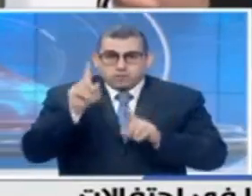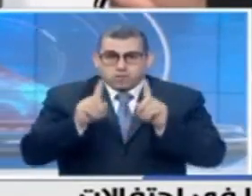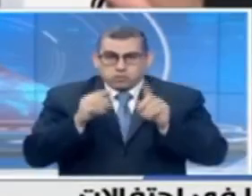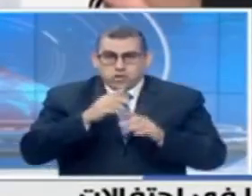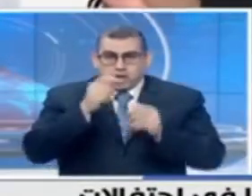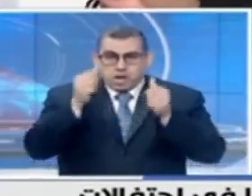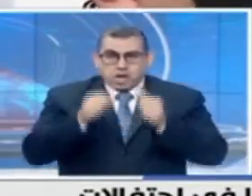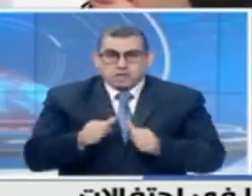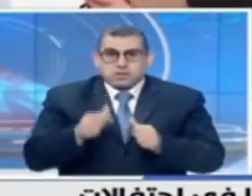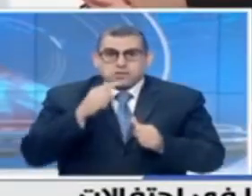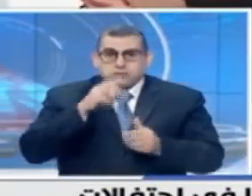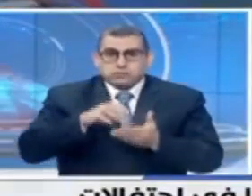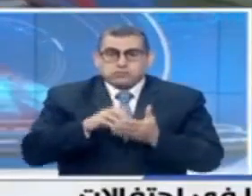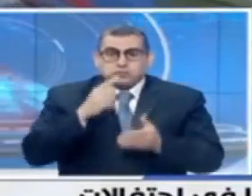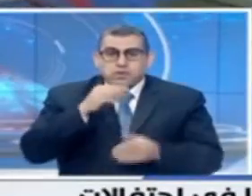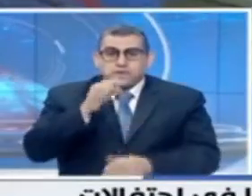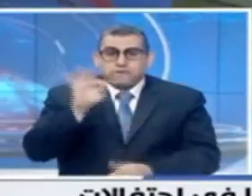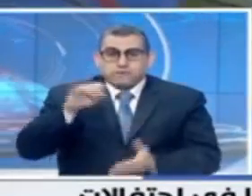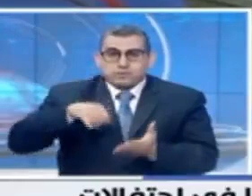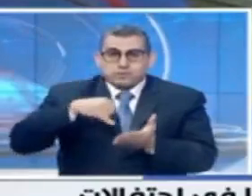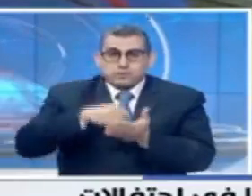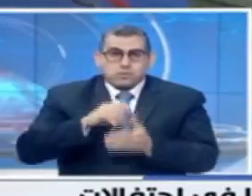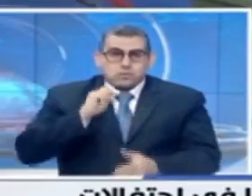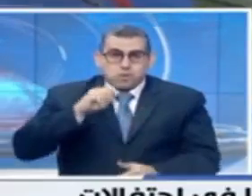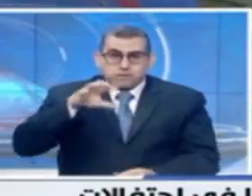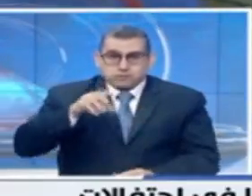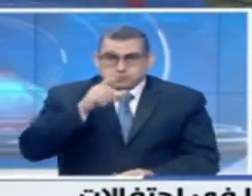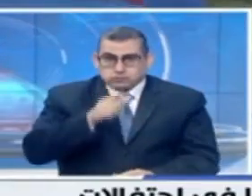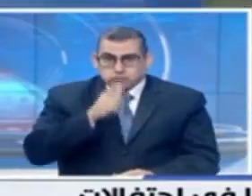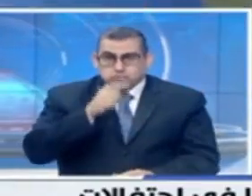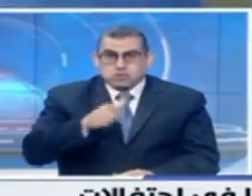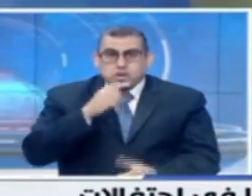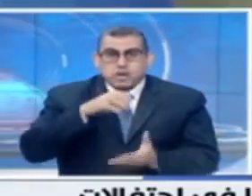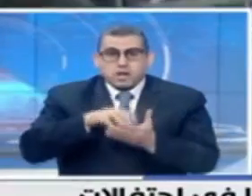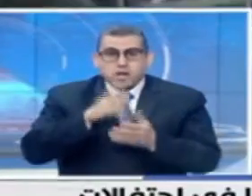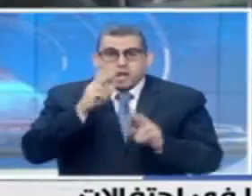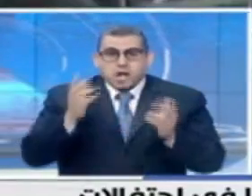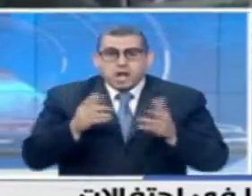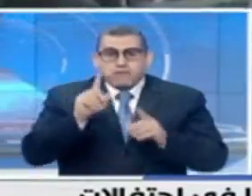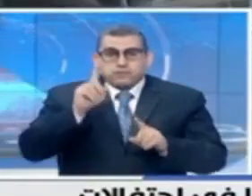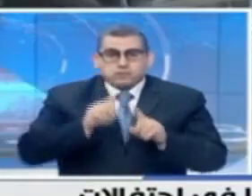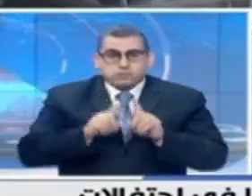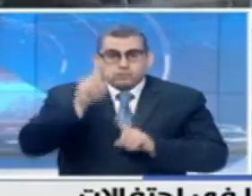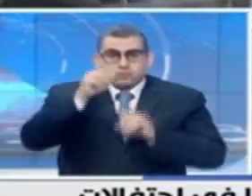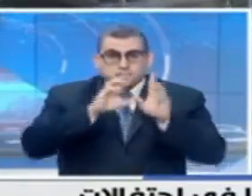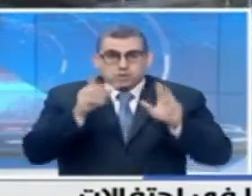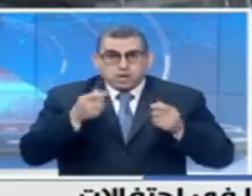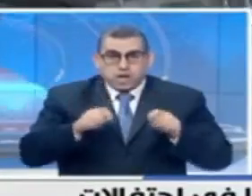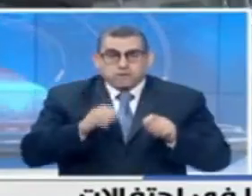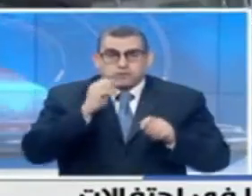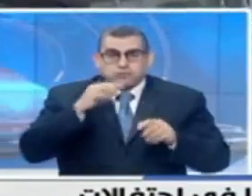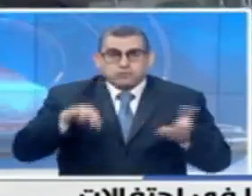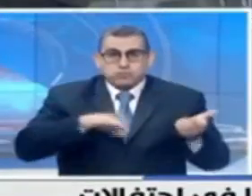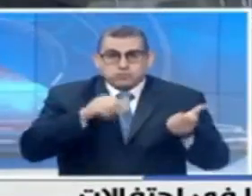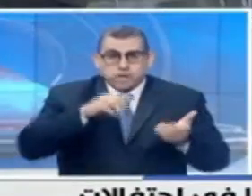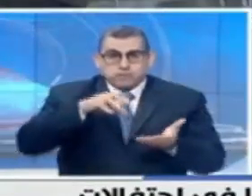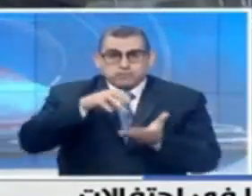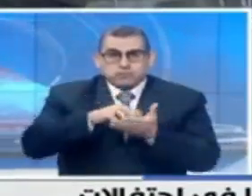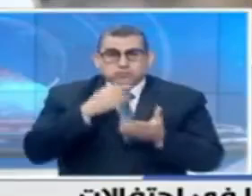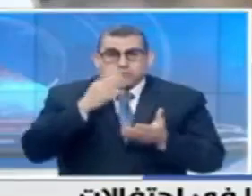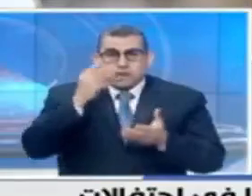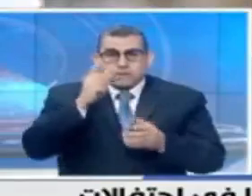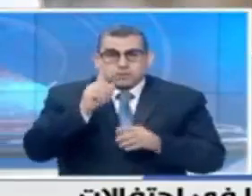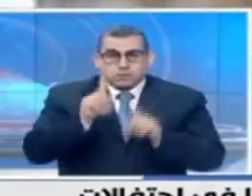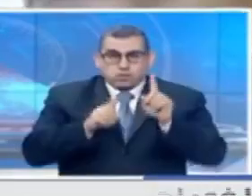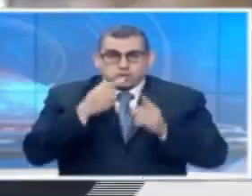السنة، بينما أعلنت بلدية باريس إلغاء عروض الألعاب النارية والحفلات الموسيقية المقررة في جادة الشانزليزيه ليلة رأس